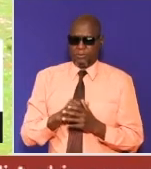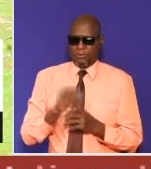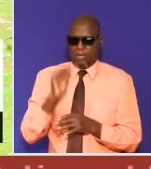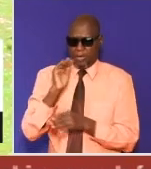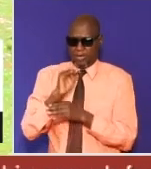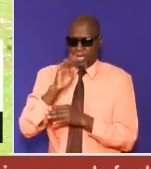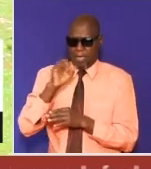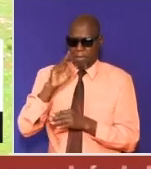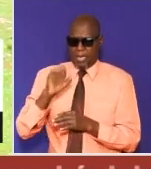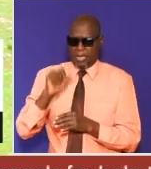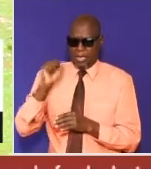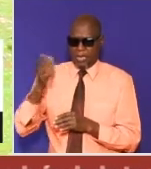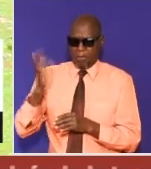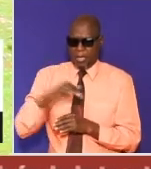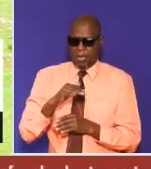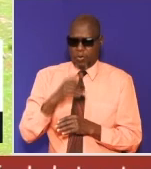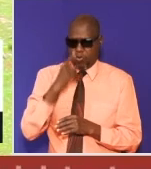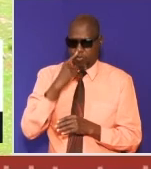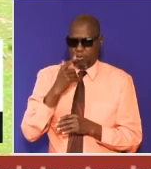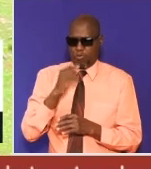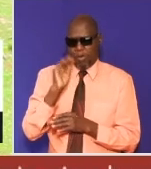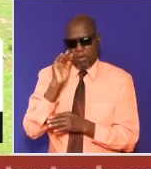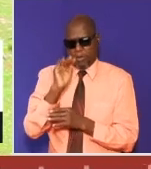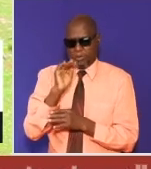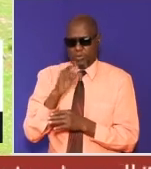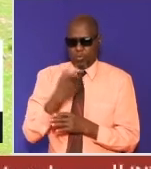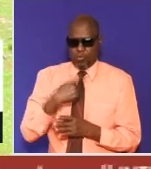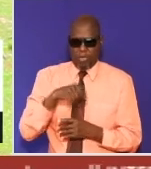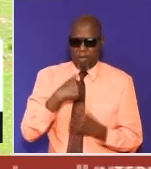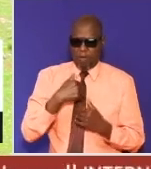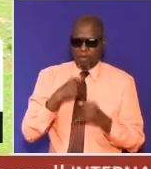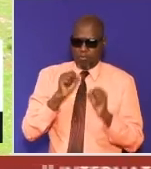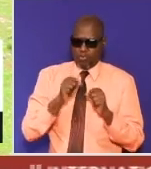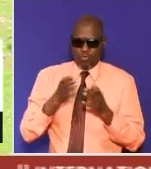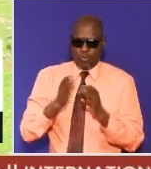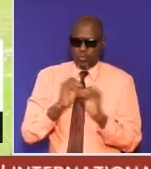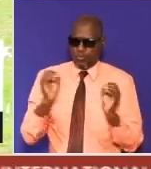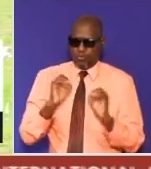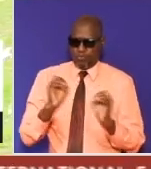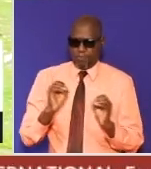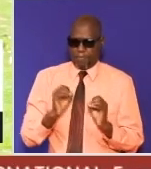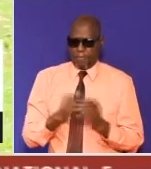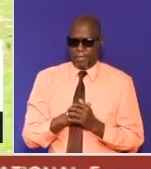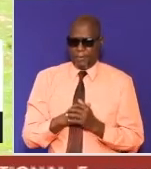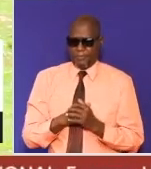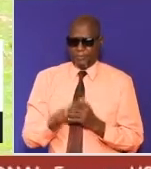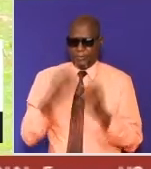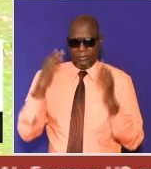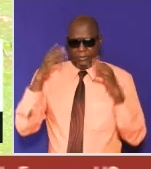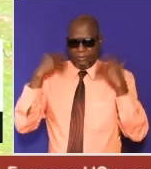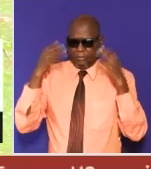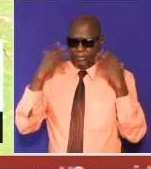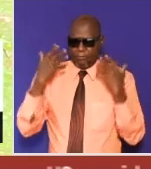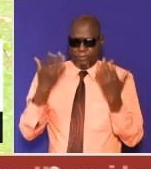kurudi tafadhali, tunaomba tu, hiyo hatuna uwezo, ni hayo tu. Wasiwasi